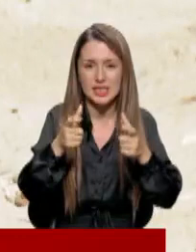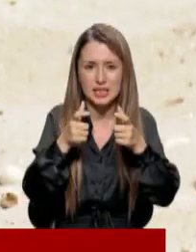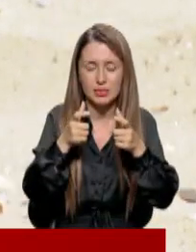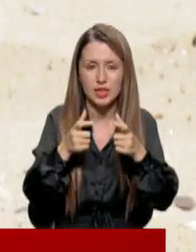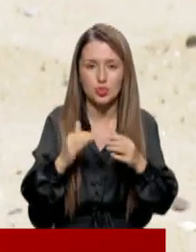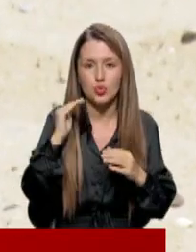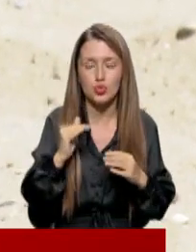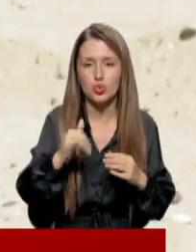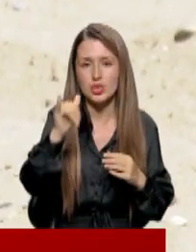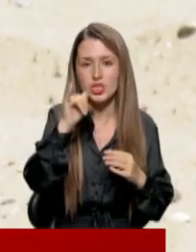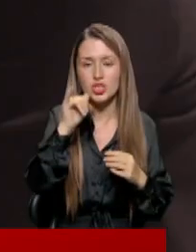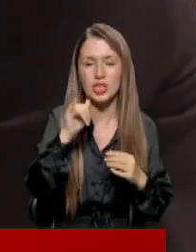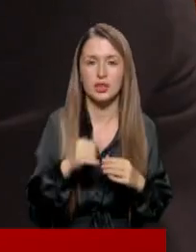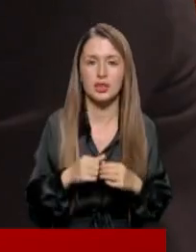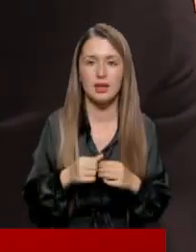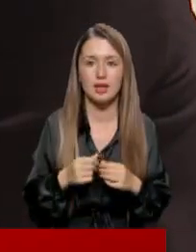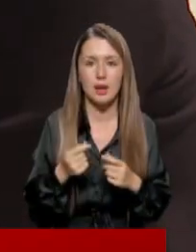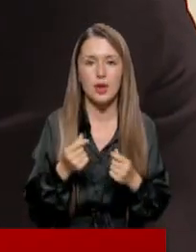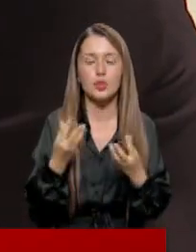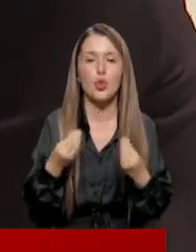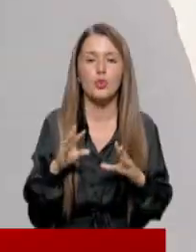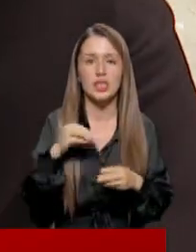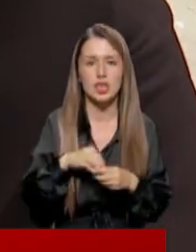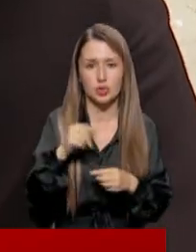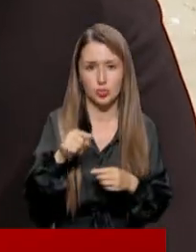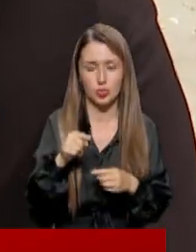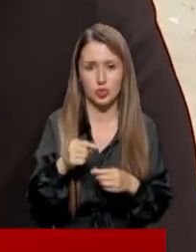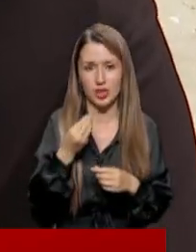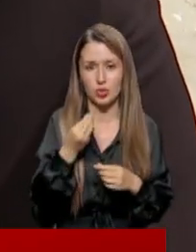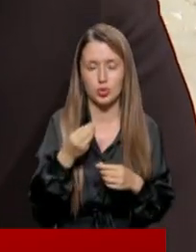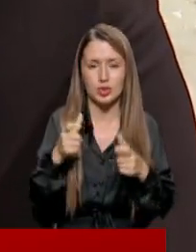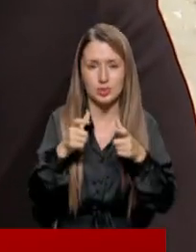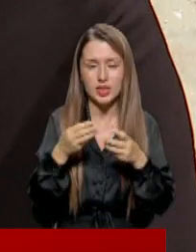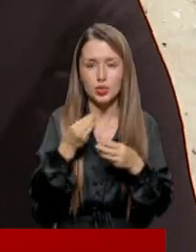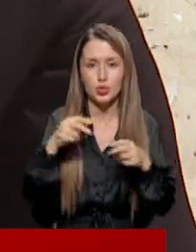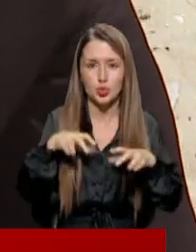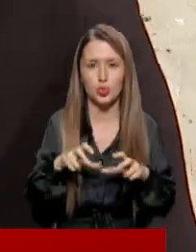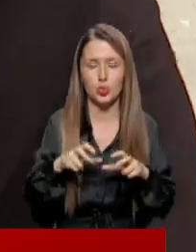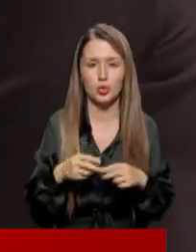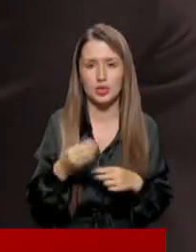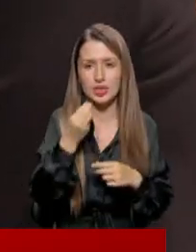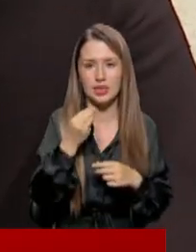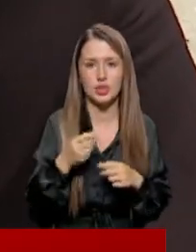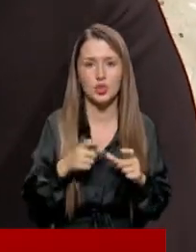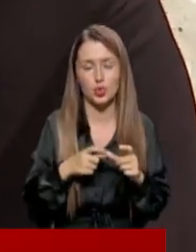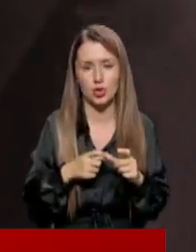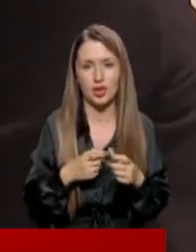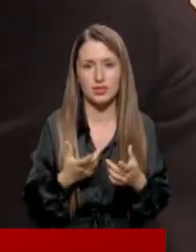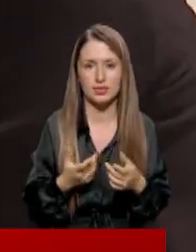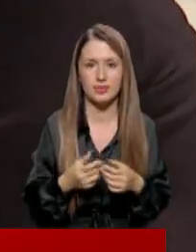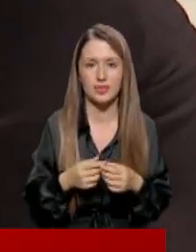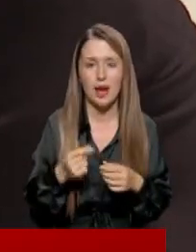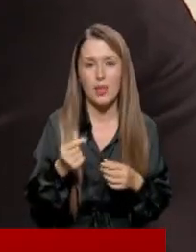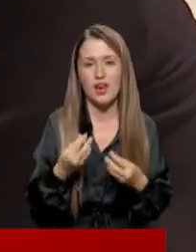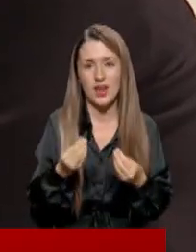ucuz içecek meyveli soda. Paramız olmadığı için de burada yüzüyoruz. Simit yiyerek falan burada oturuyoruz. Simit, soda. Evet, bu kadar. Benim.